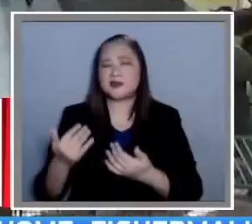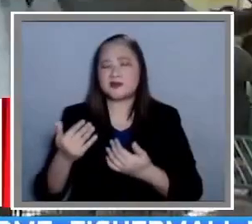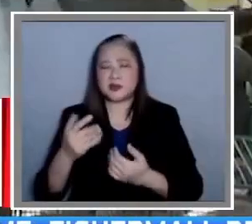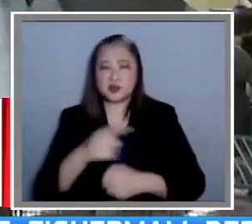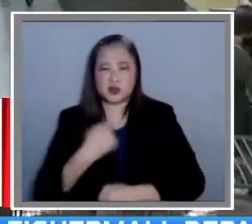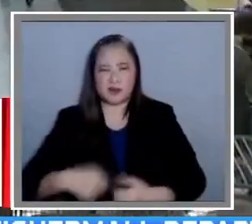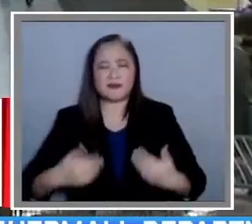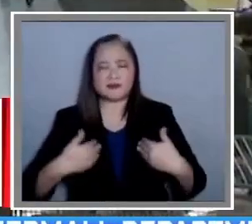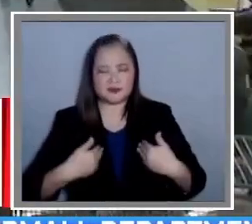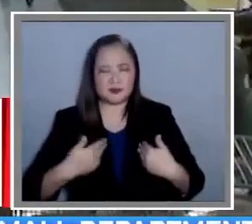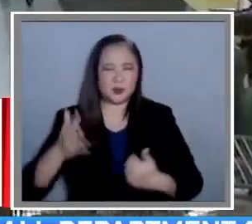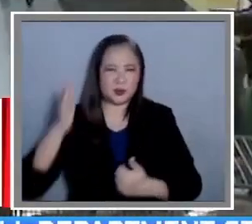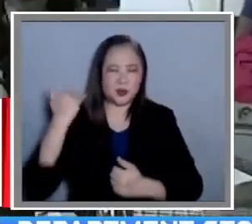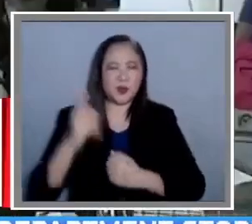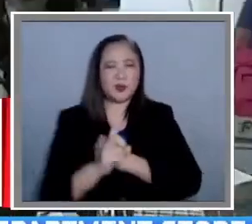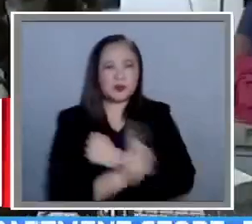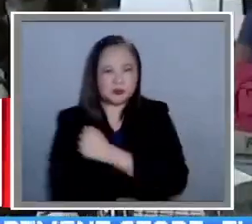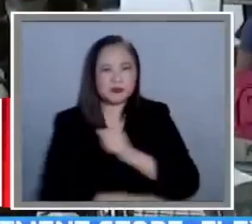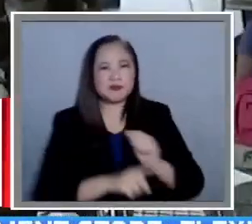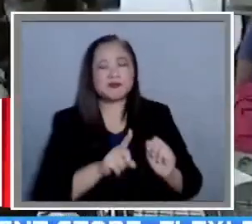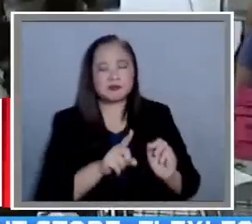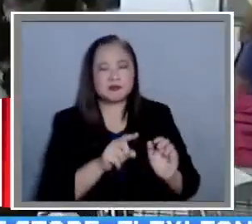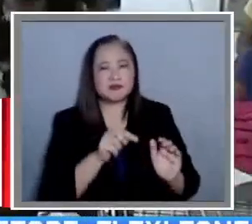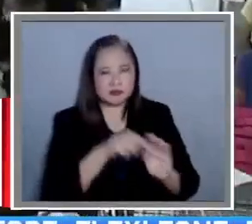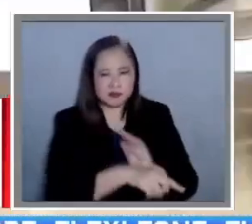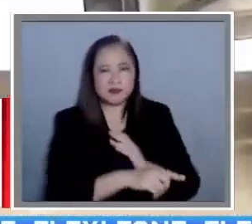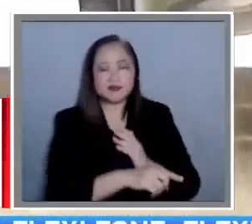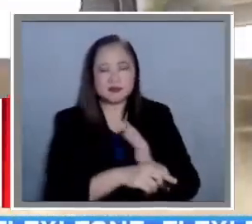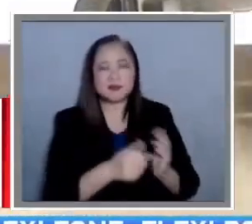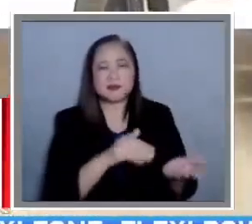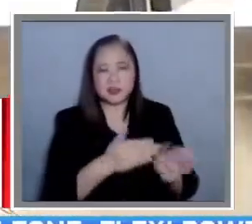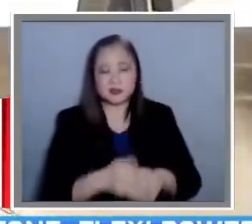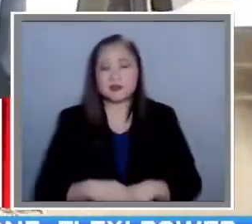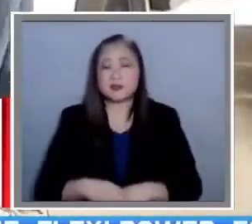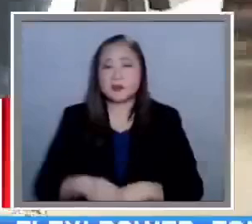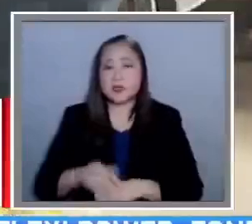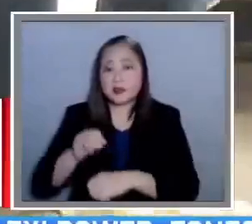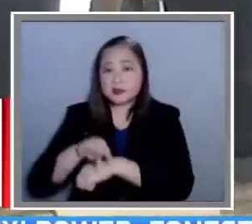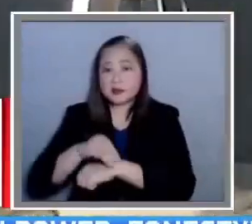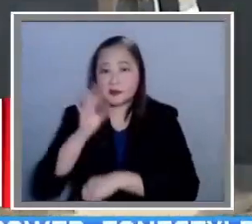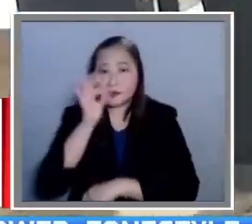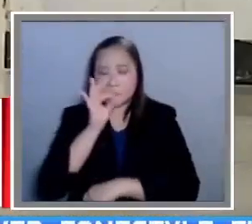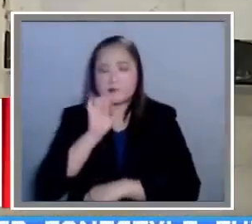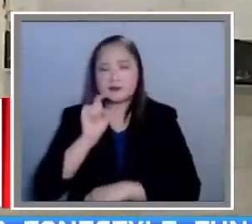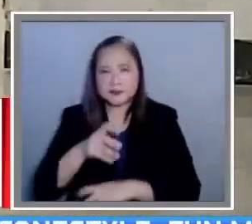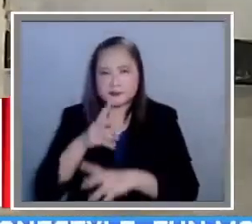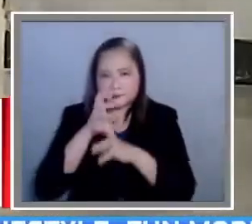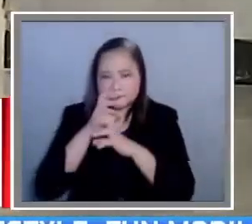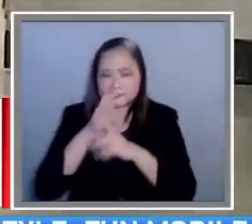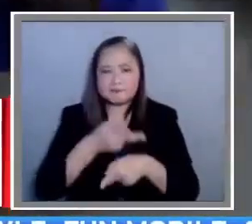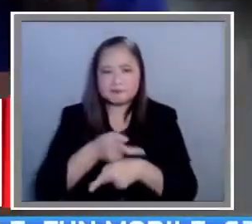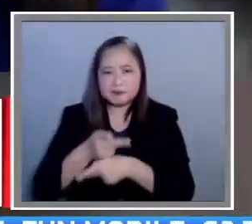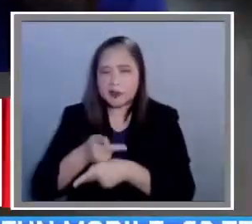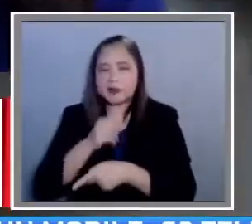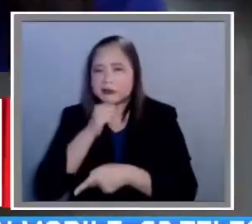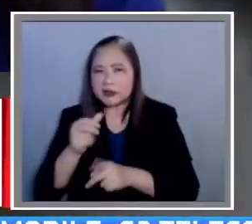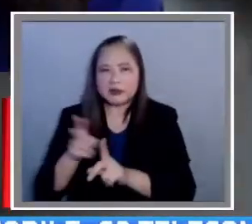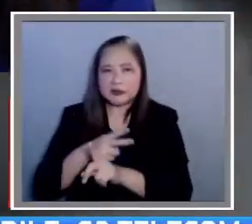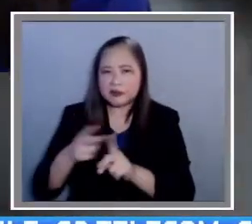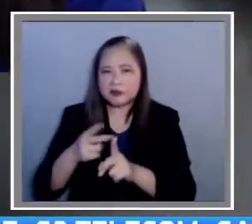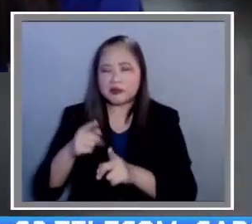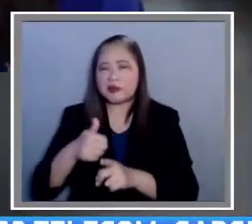payo niya sa mga Pinoy maging alerto at mapanuri para hindi mabiktima ng mga sindikato sa abroad Sandra